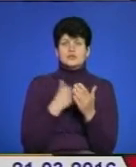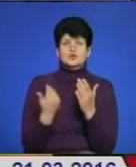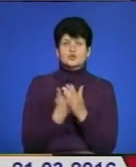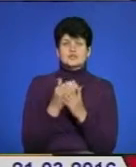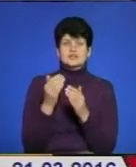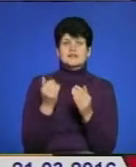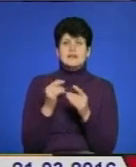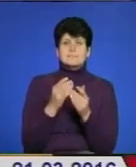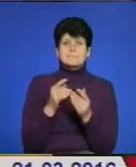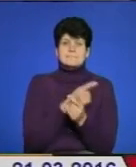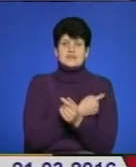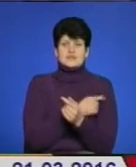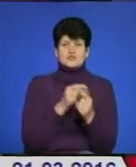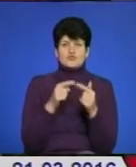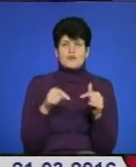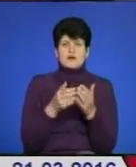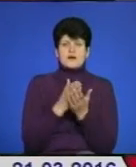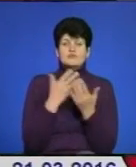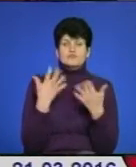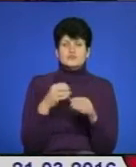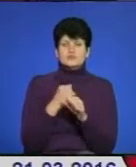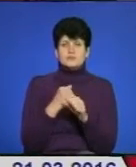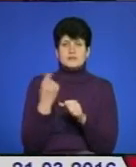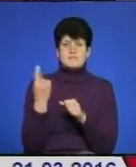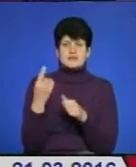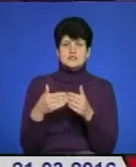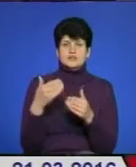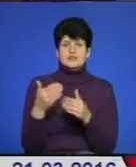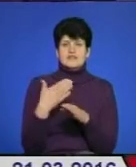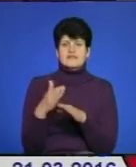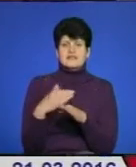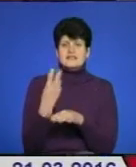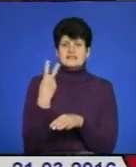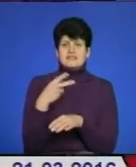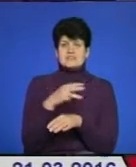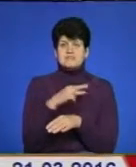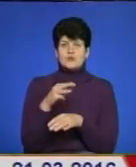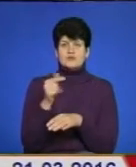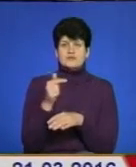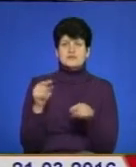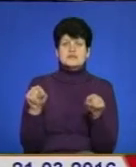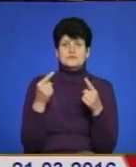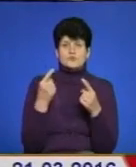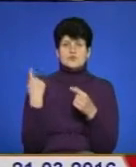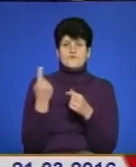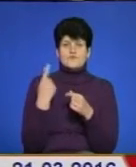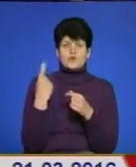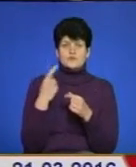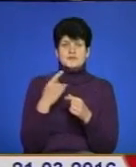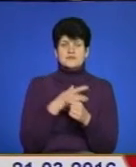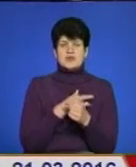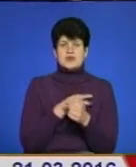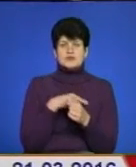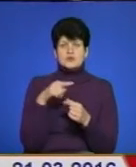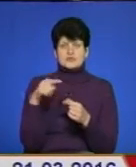спрямували на медичну галузь. Вже зробили перший крок і виділили понад 20 мільйонів гривень на створення в області